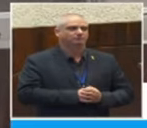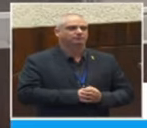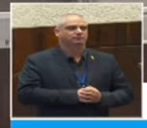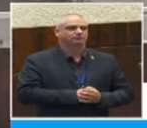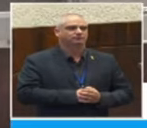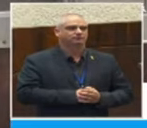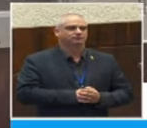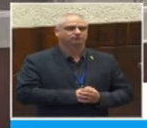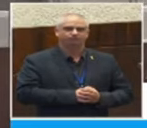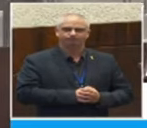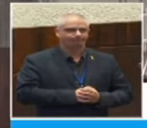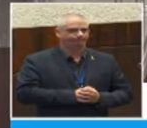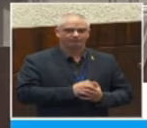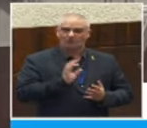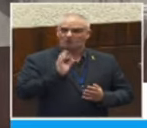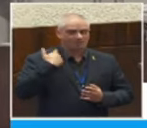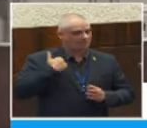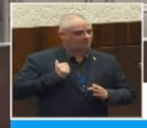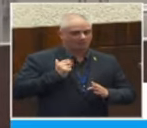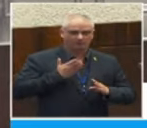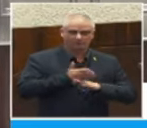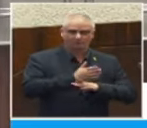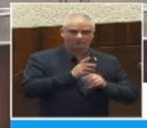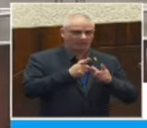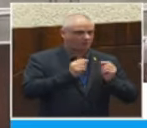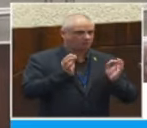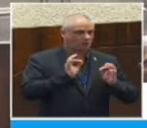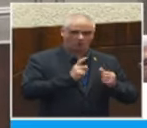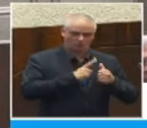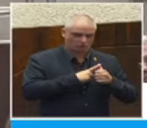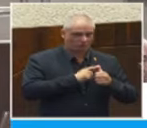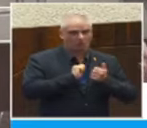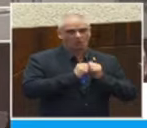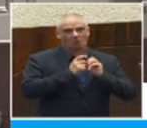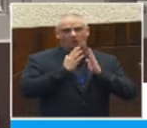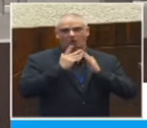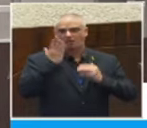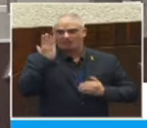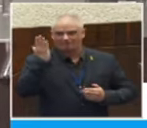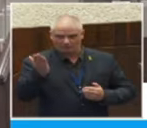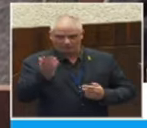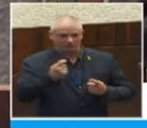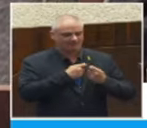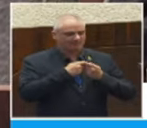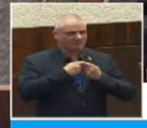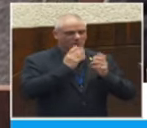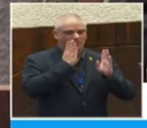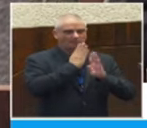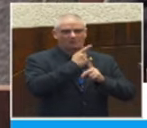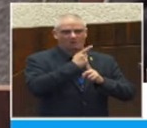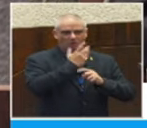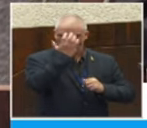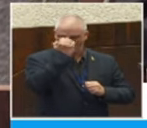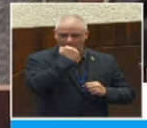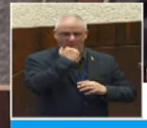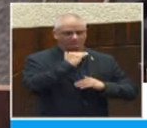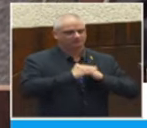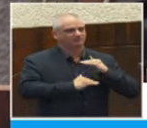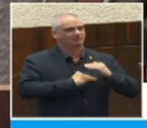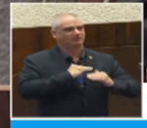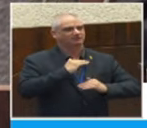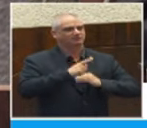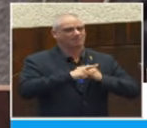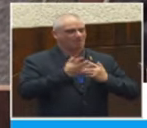כניסה קרקעית צבאית לרצועת עזה או ללבנון, ארגוני הטרור חמאס וחיזבאללה היו